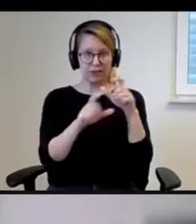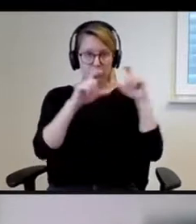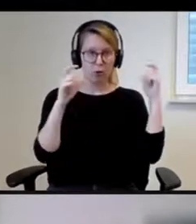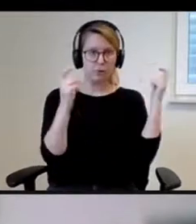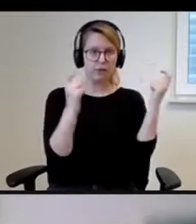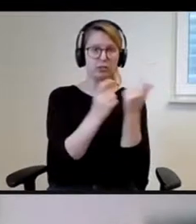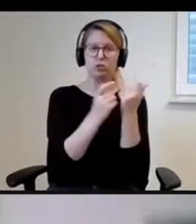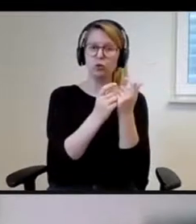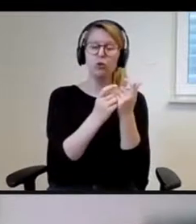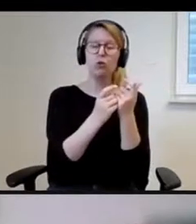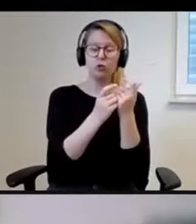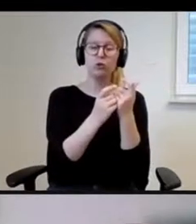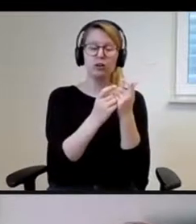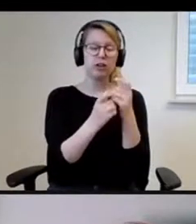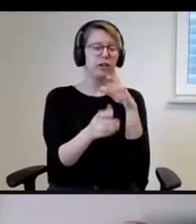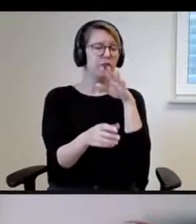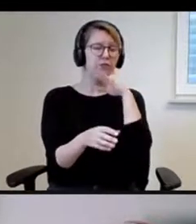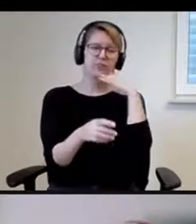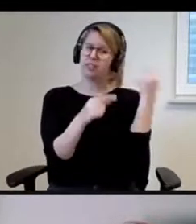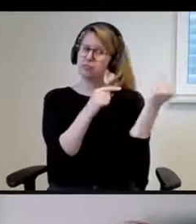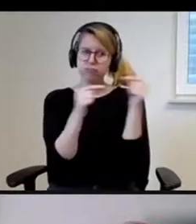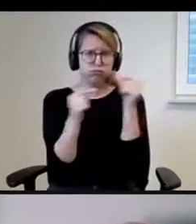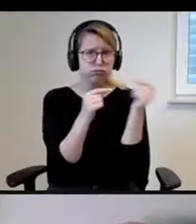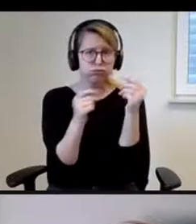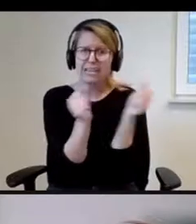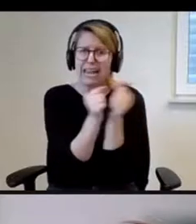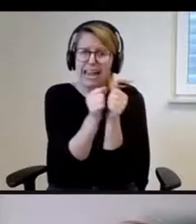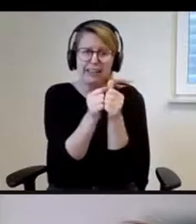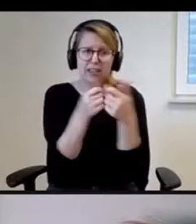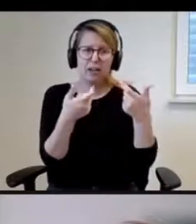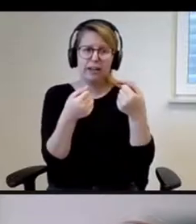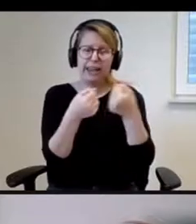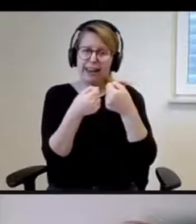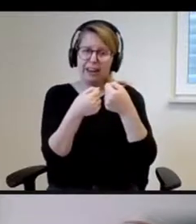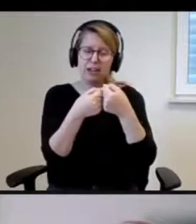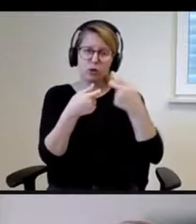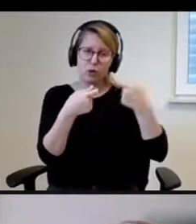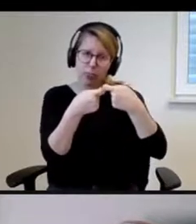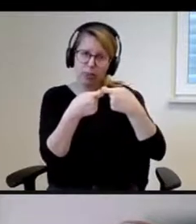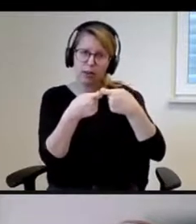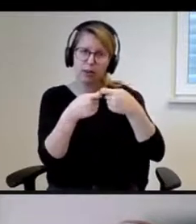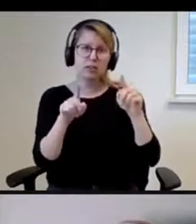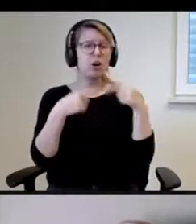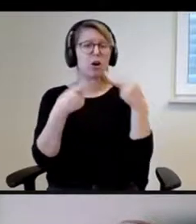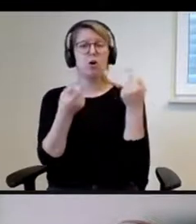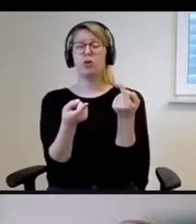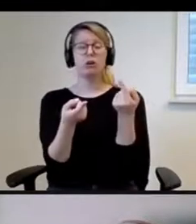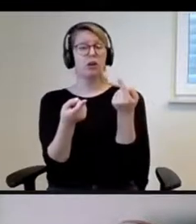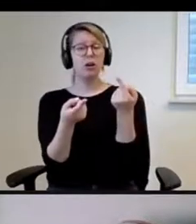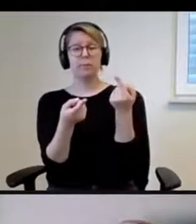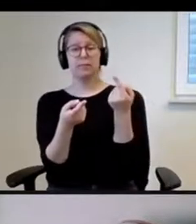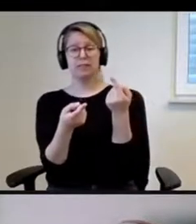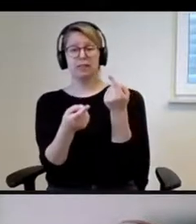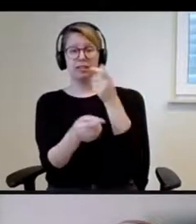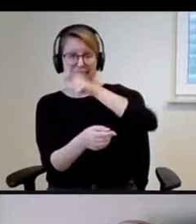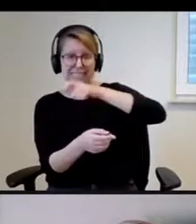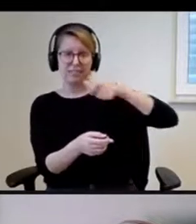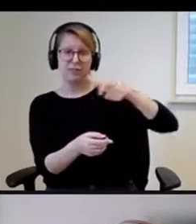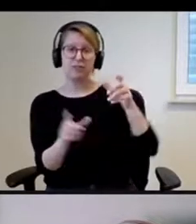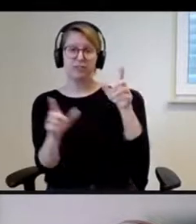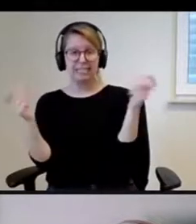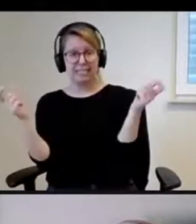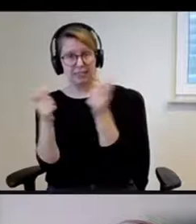très étroit avec la société civile européenne à Bruxelles. Et nous sommes, en tant que Parlement, très contents de